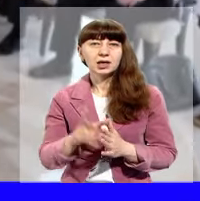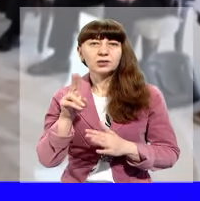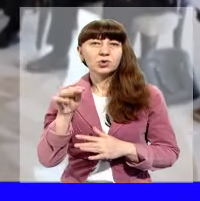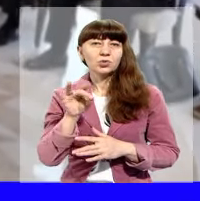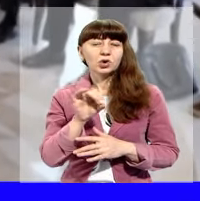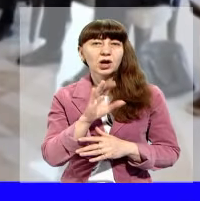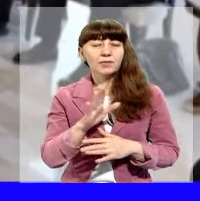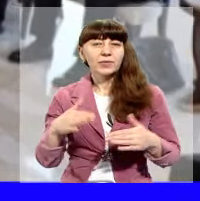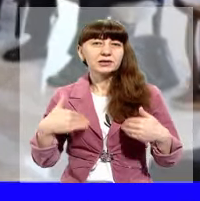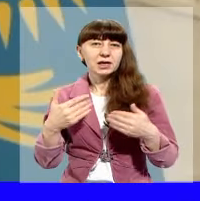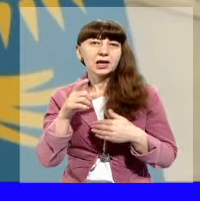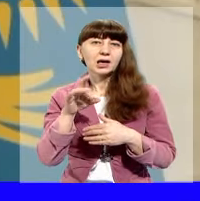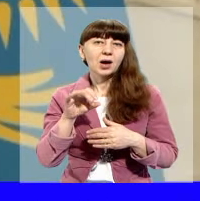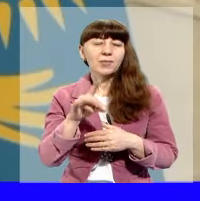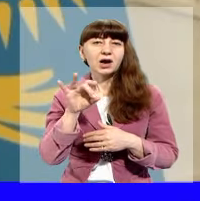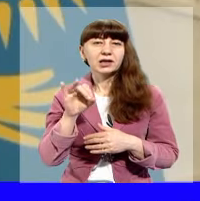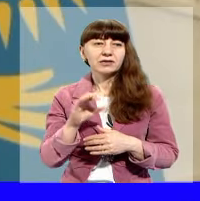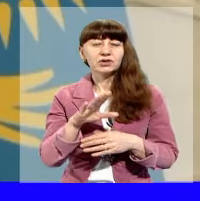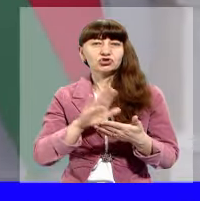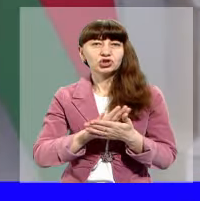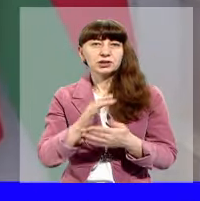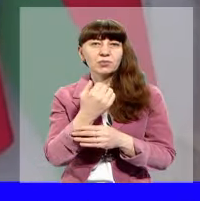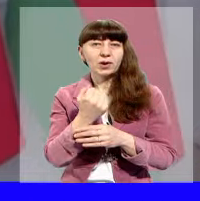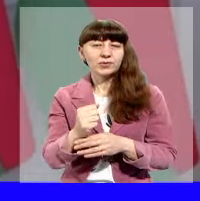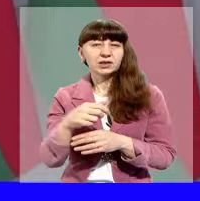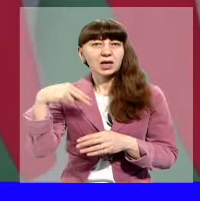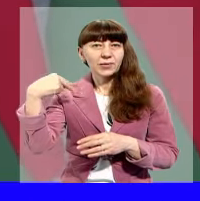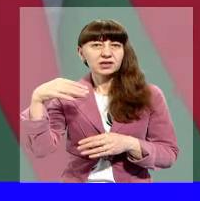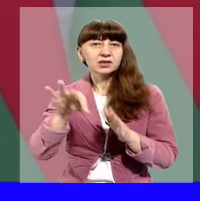сайлауындағы айқын жеңісімен құттықтауды да ұмытқан жоқ.